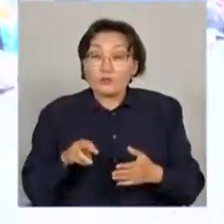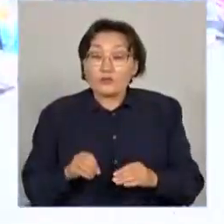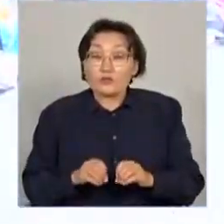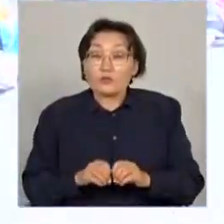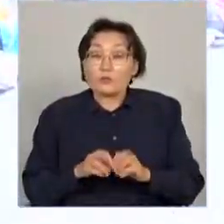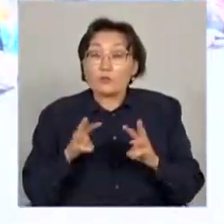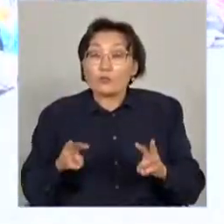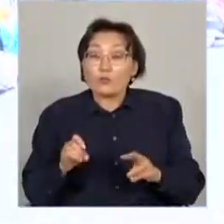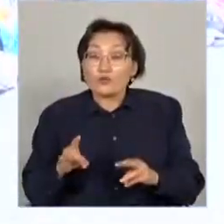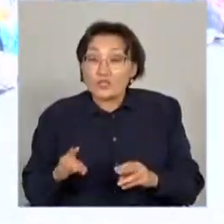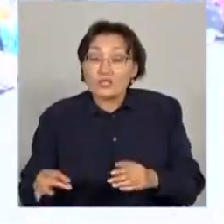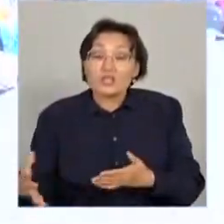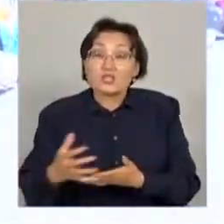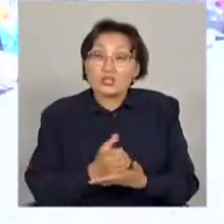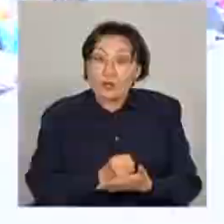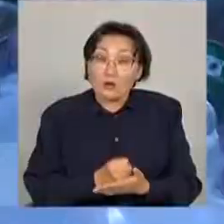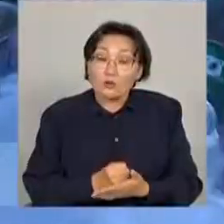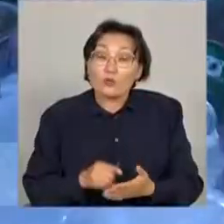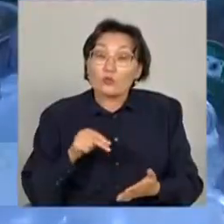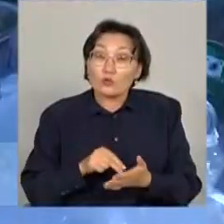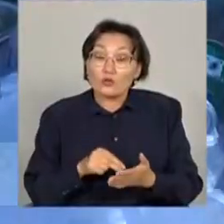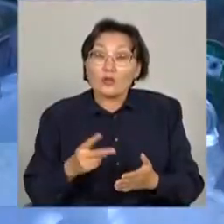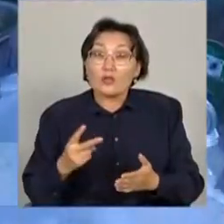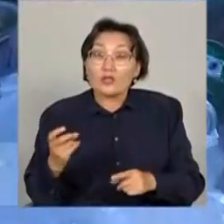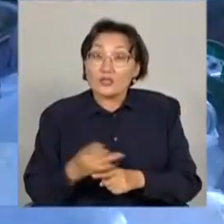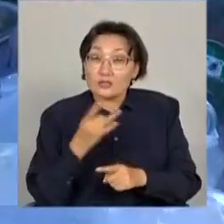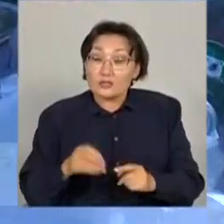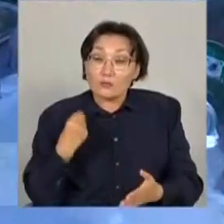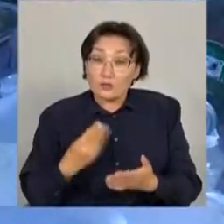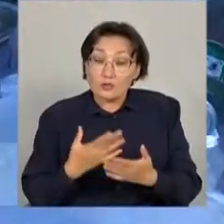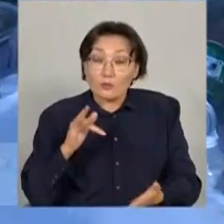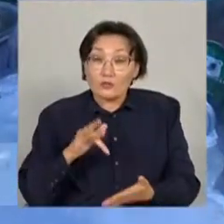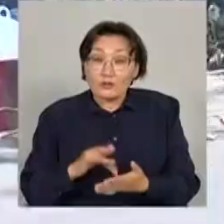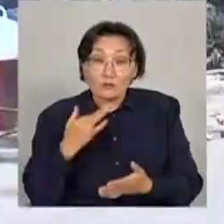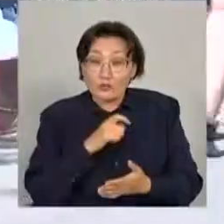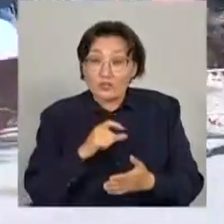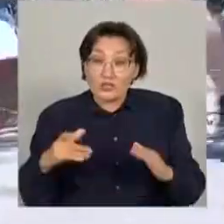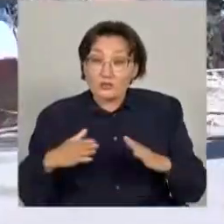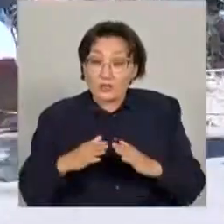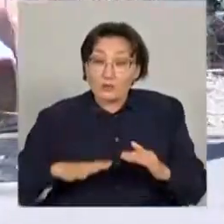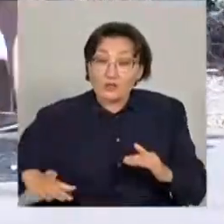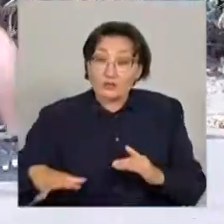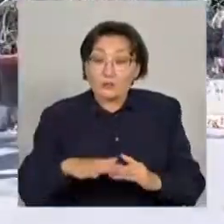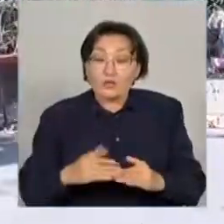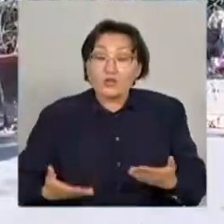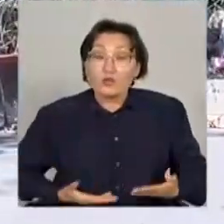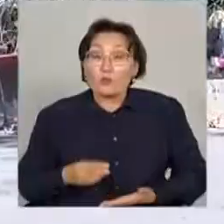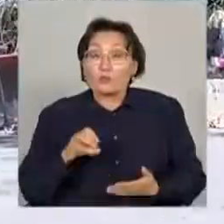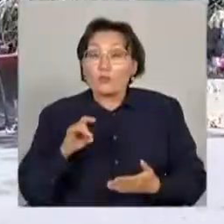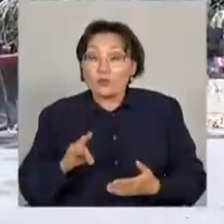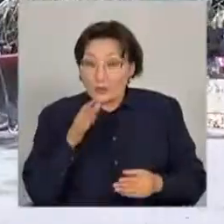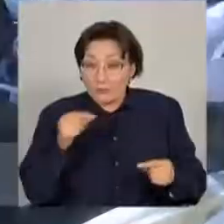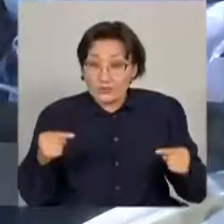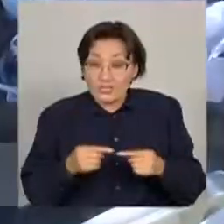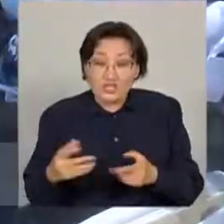құны бірден екі есеге көтерілді. Қызмет бағасы көтерілсе де, қала орталығындағы көп қабатты үйлердің аулаларынан тұрмыстық қалдықтар